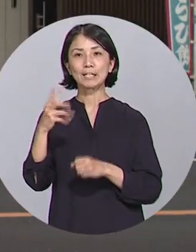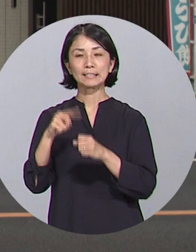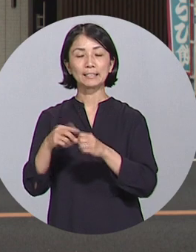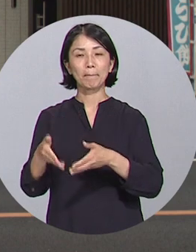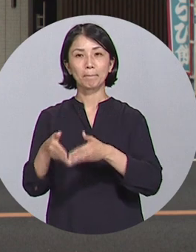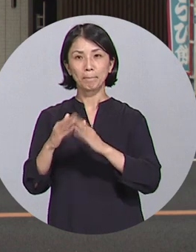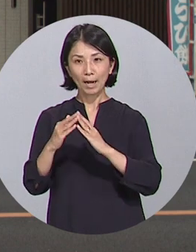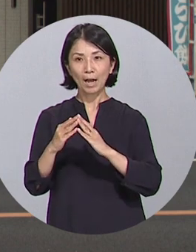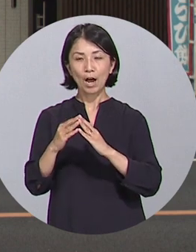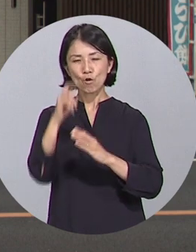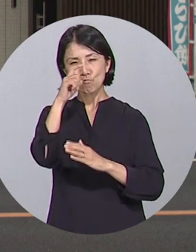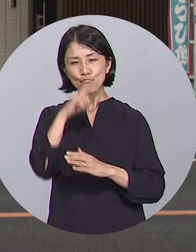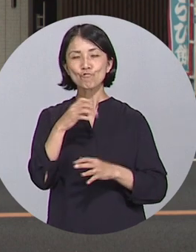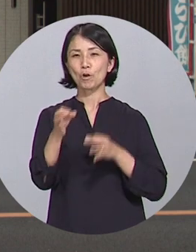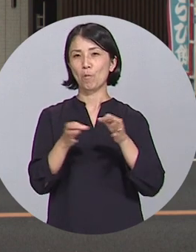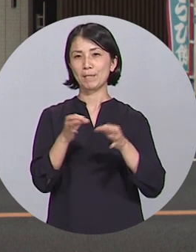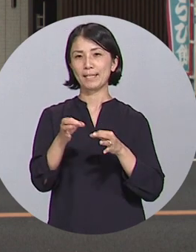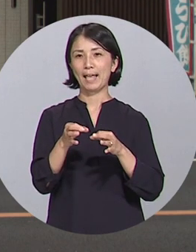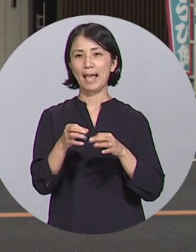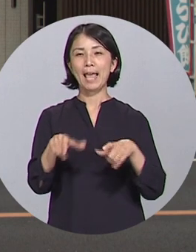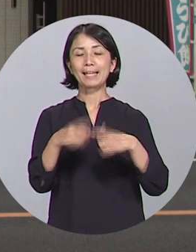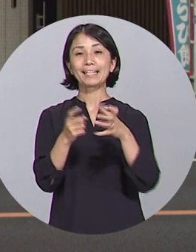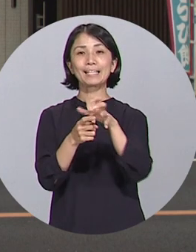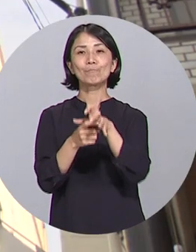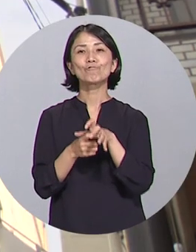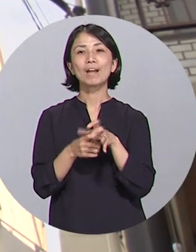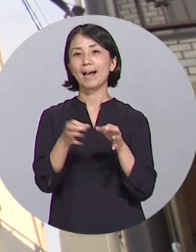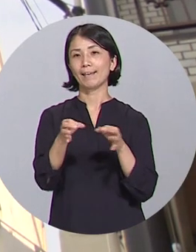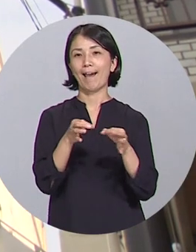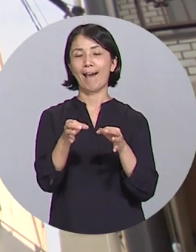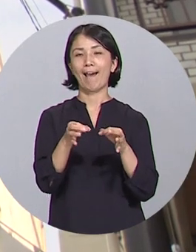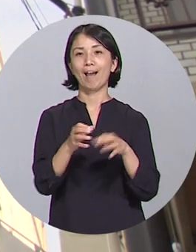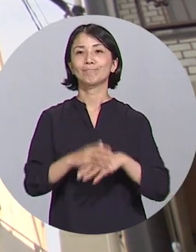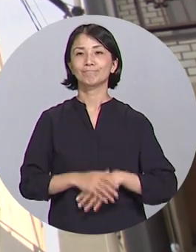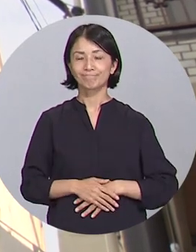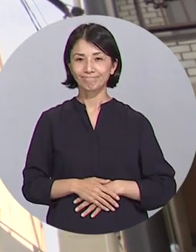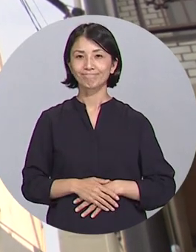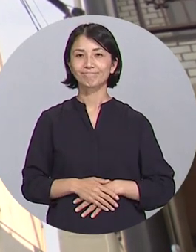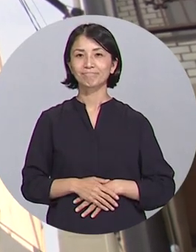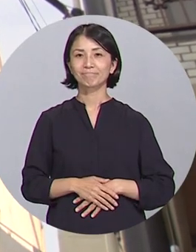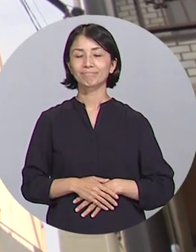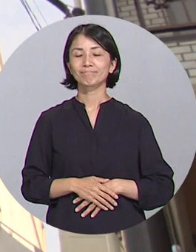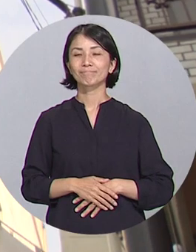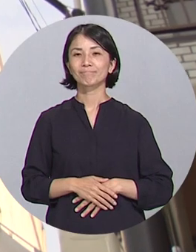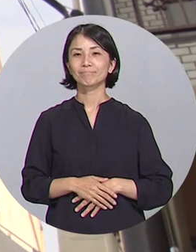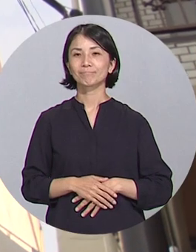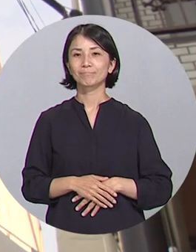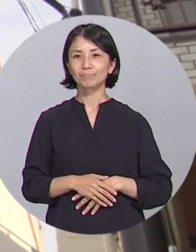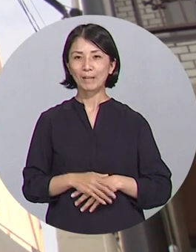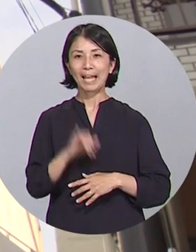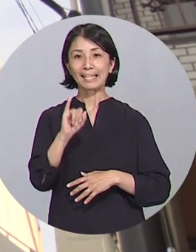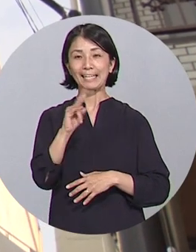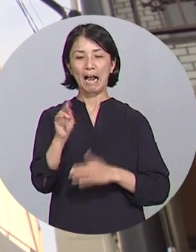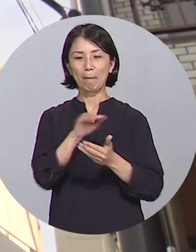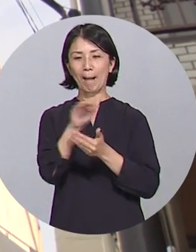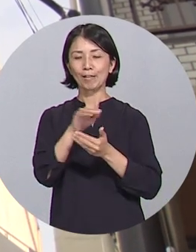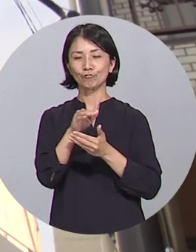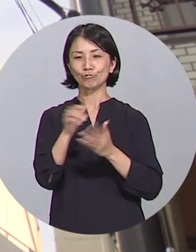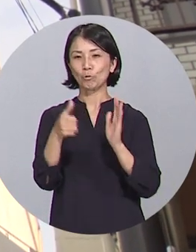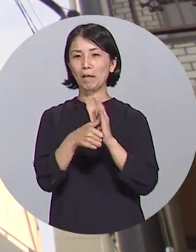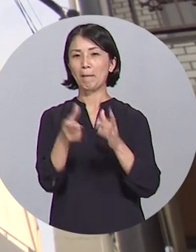創業の老舗の和菓子店、木村屋製菓舗。店先にはひときわ目立つ伊賀まんじゅうののぼり